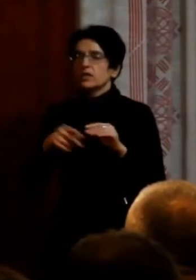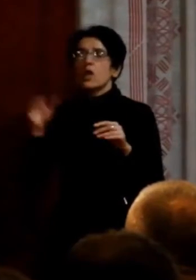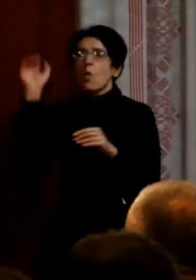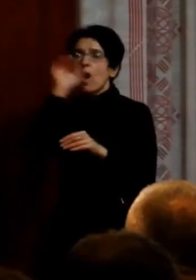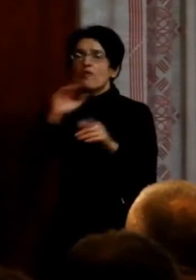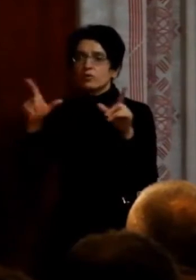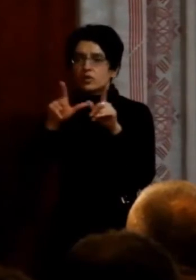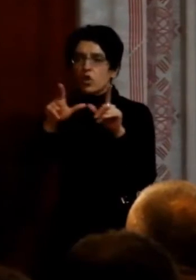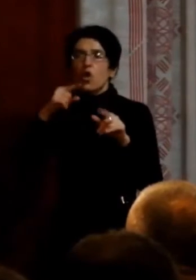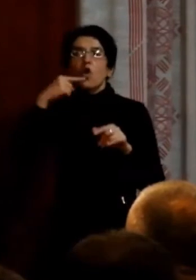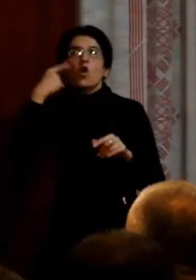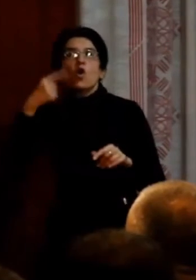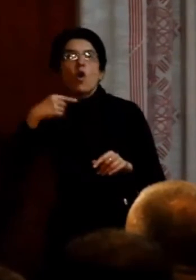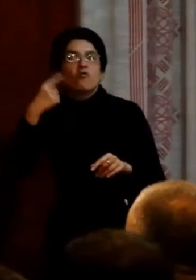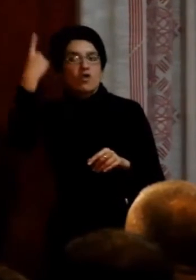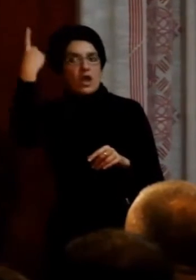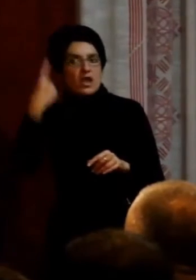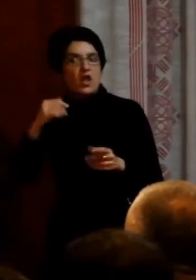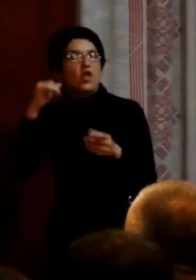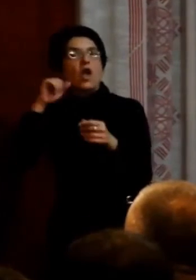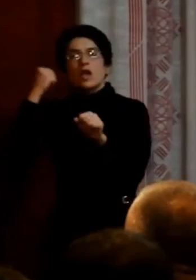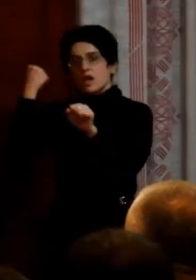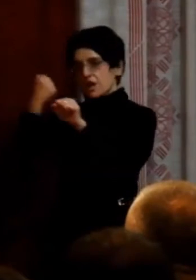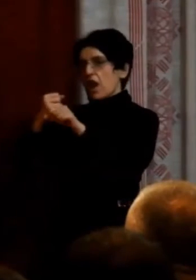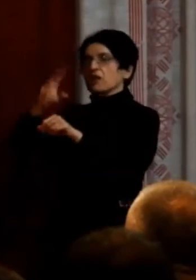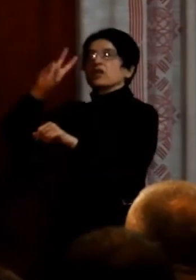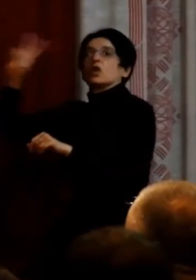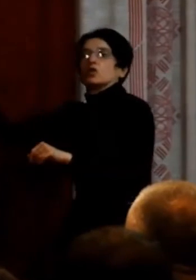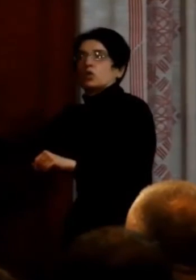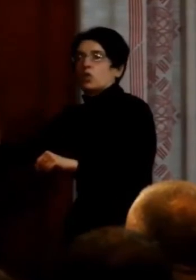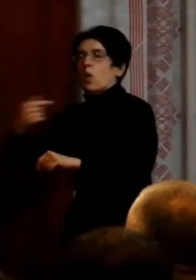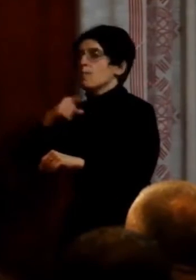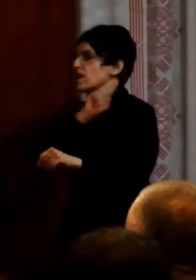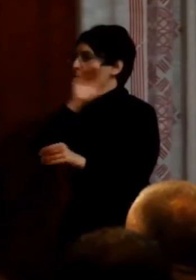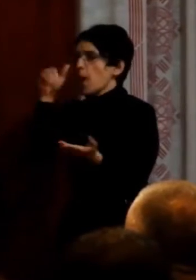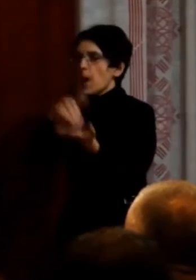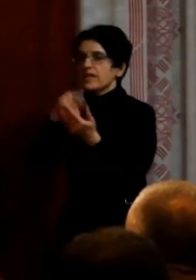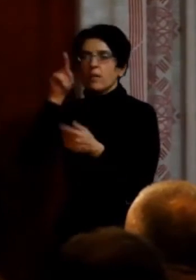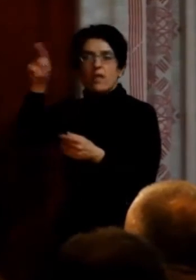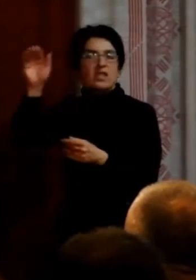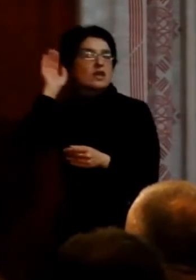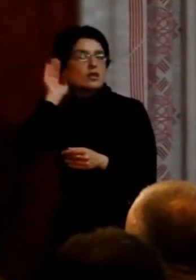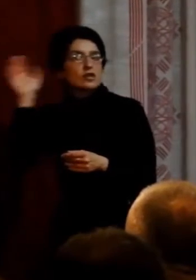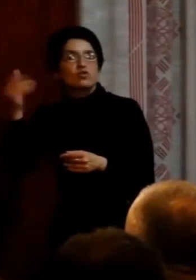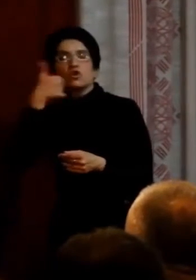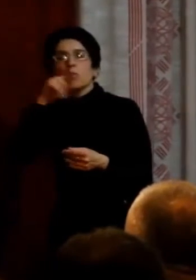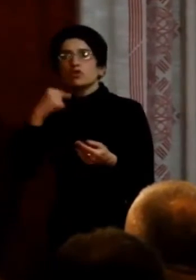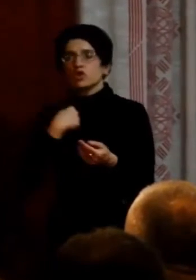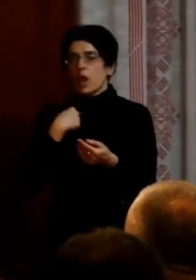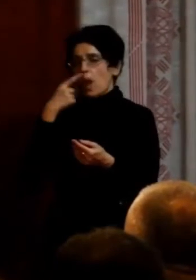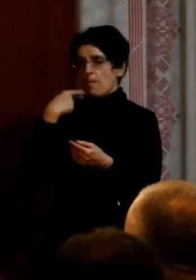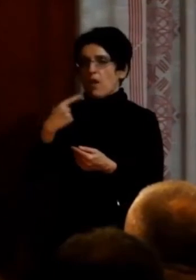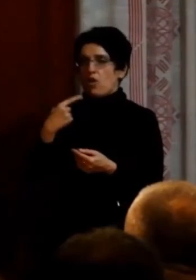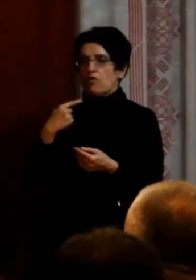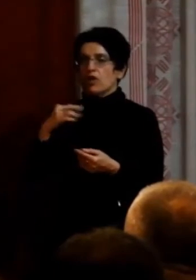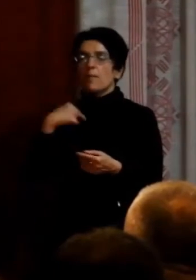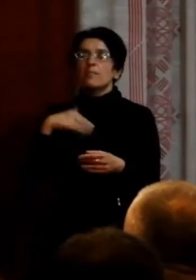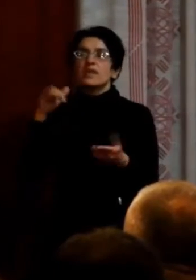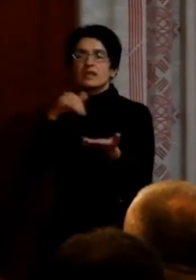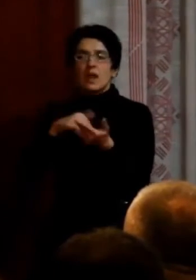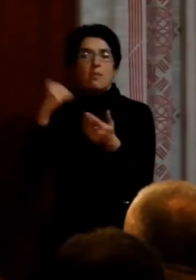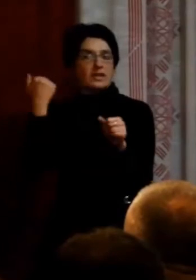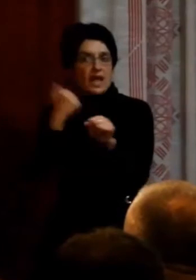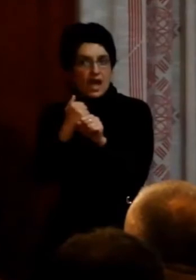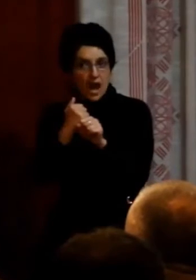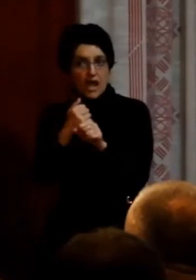uniji, govore jedno, rade drugo. E mi ne treba da ih slušamo šta nam govore, već treba da radimo ono što